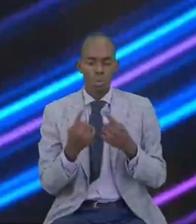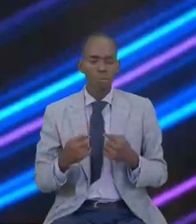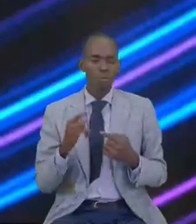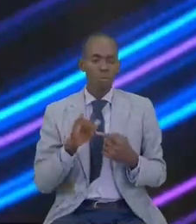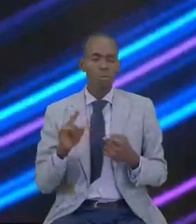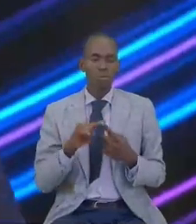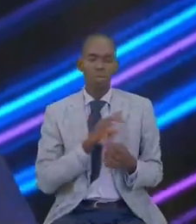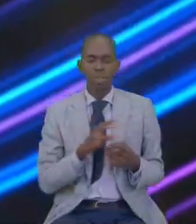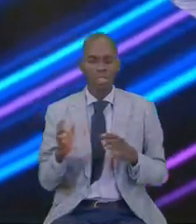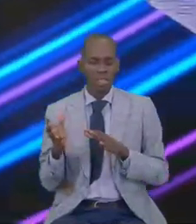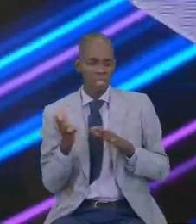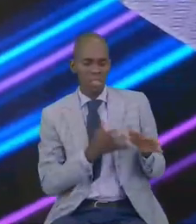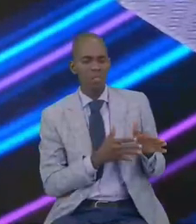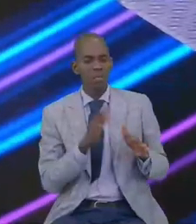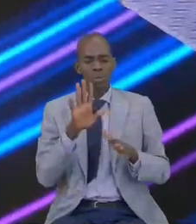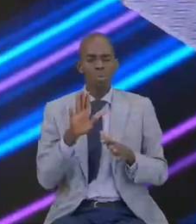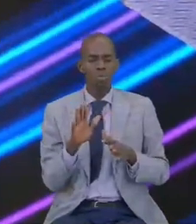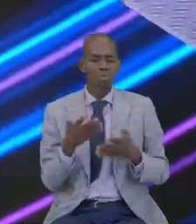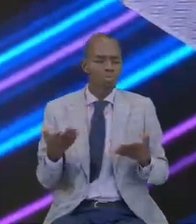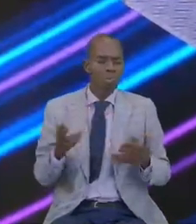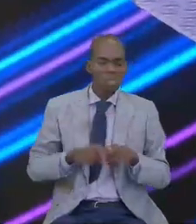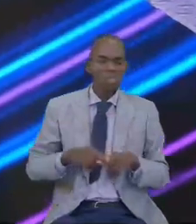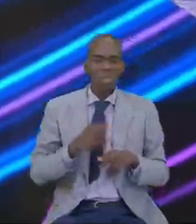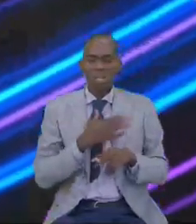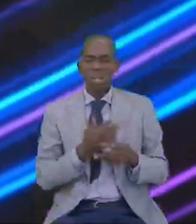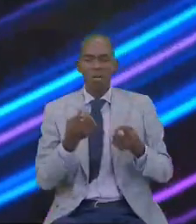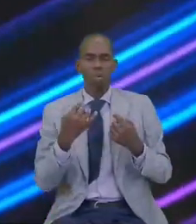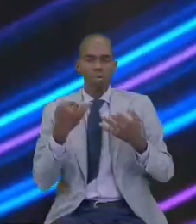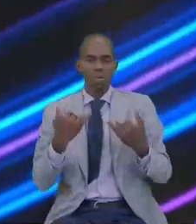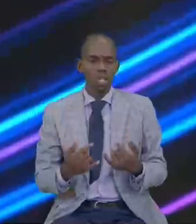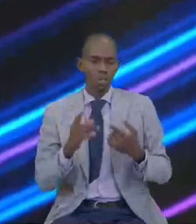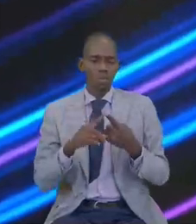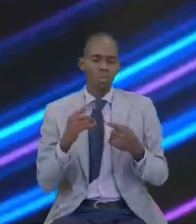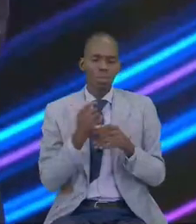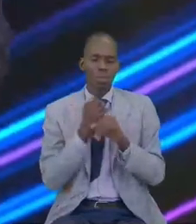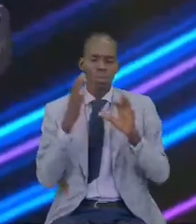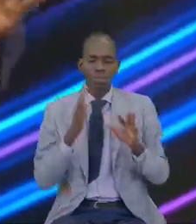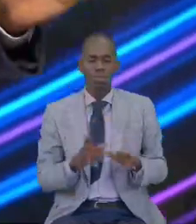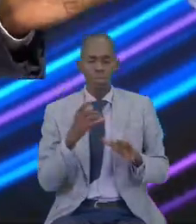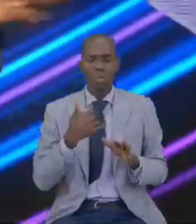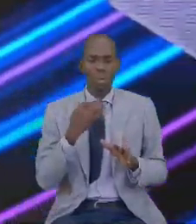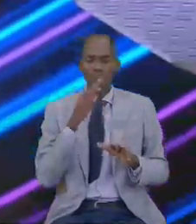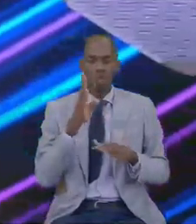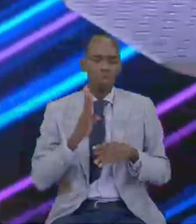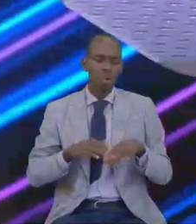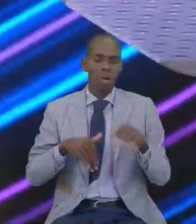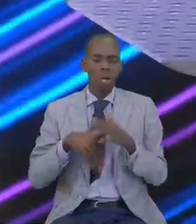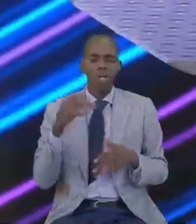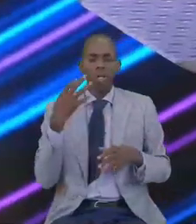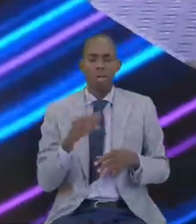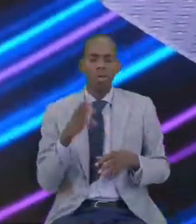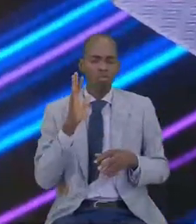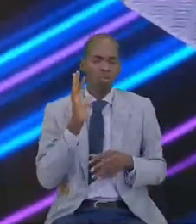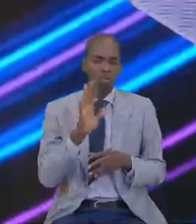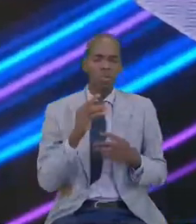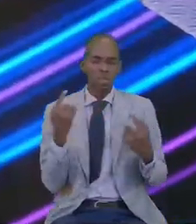péché et venir au Sauveur. Tu dois t'éloigner de l'iniquité et tu dois venir à notre Rédempteur. Et lorsque